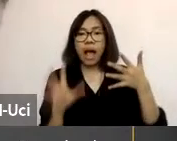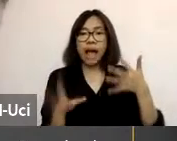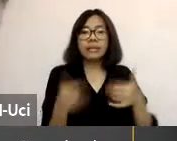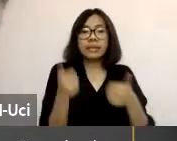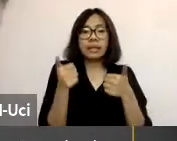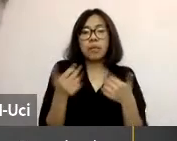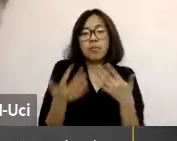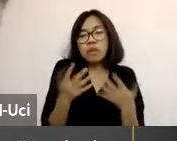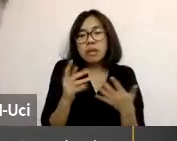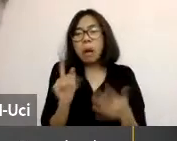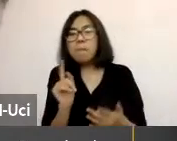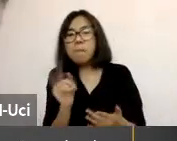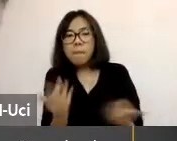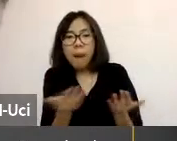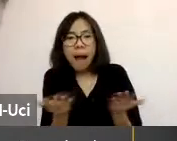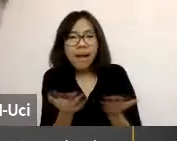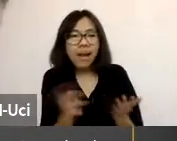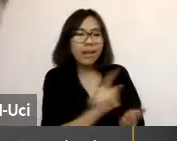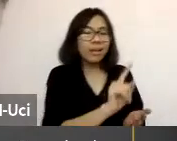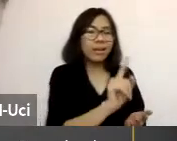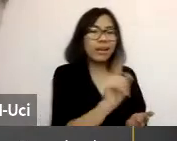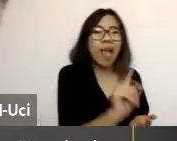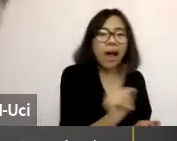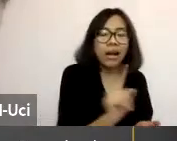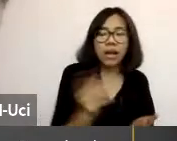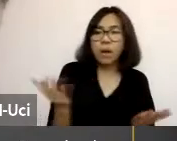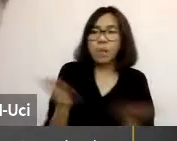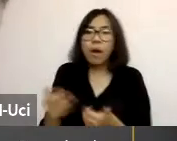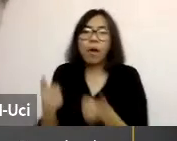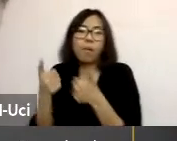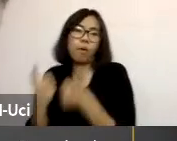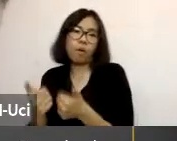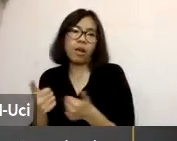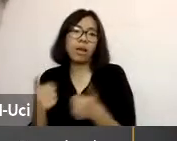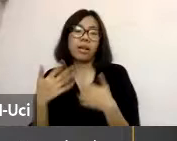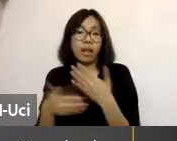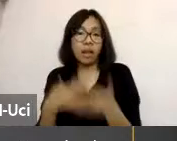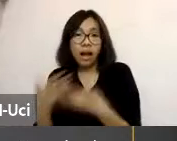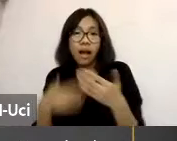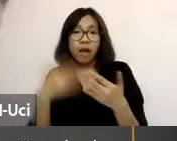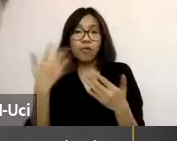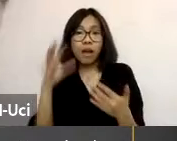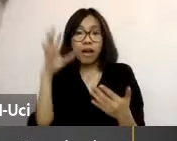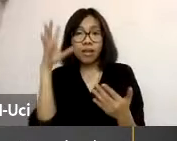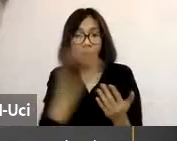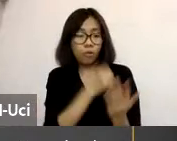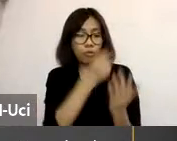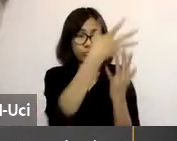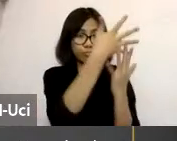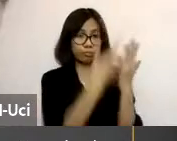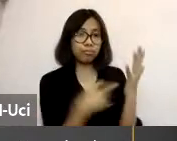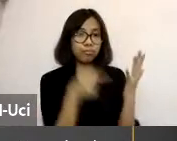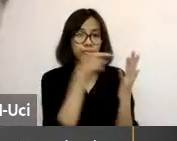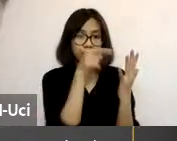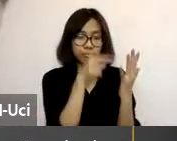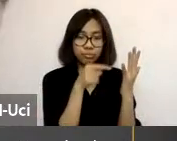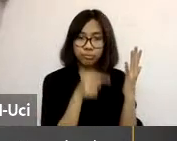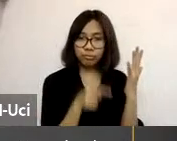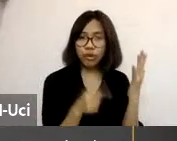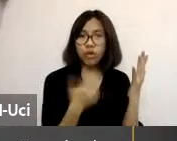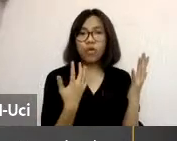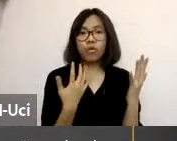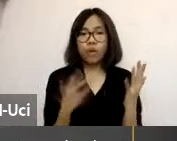demikian itu dilakukan suatu pencegahan oleh karena begitu sampai ke atau diperlakukan